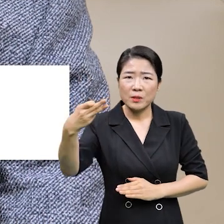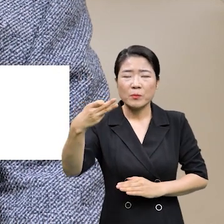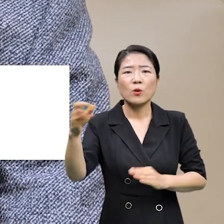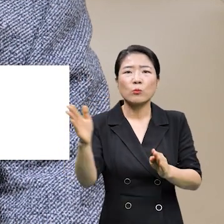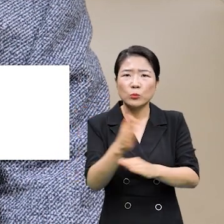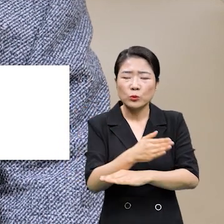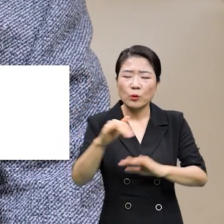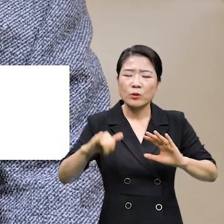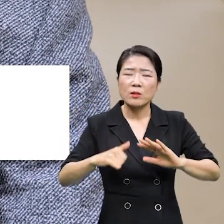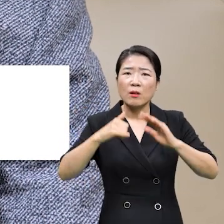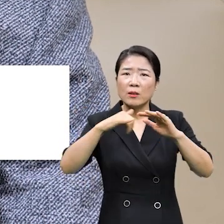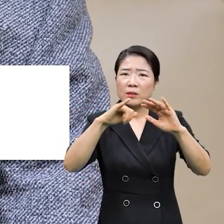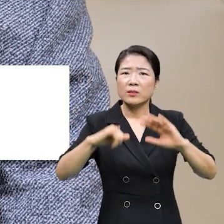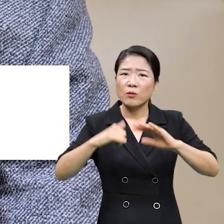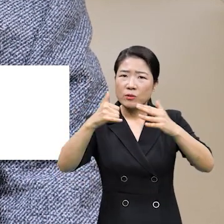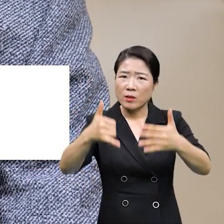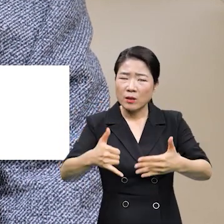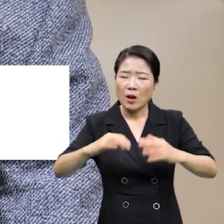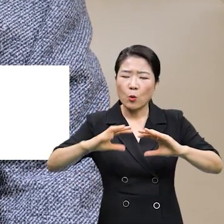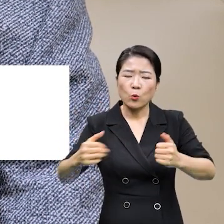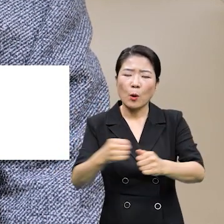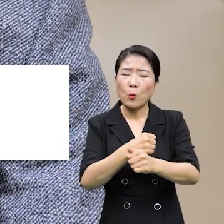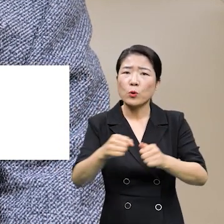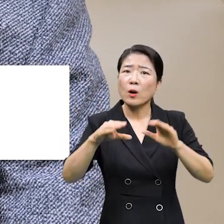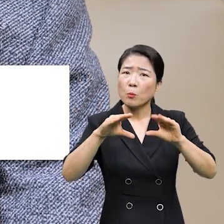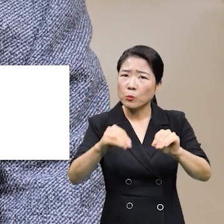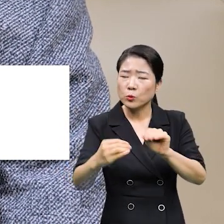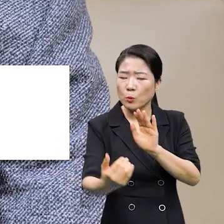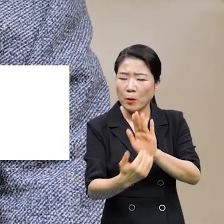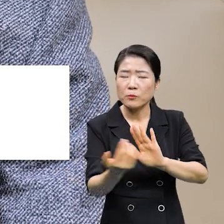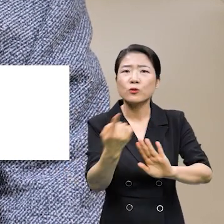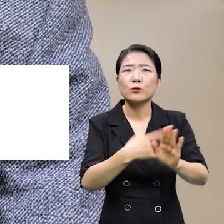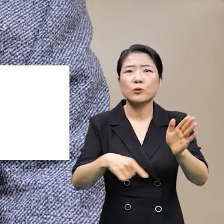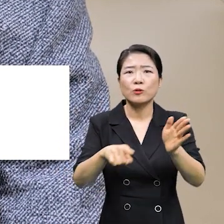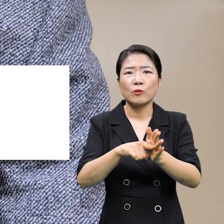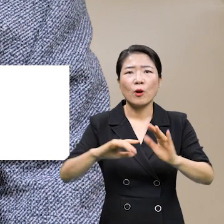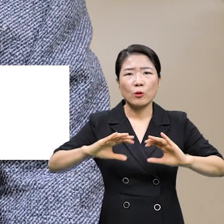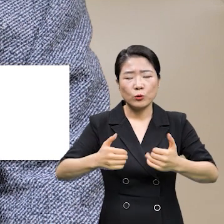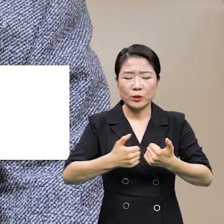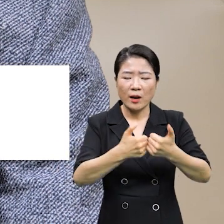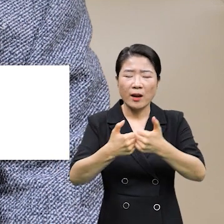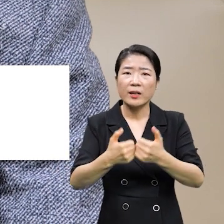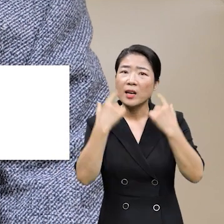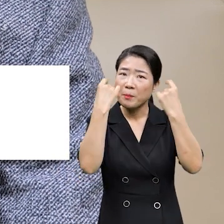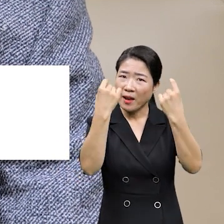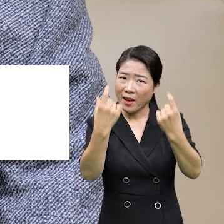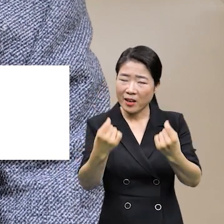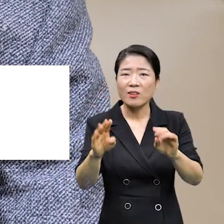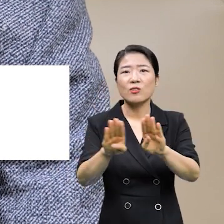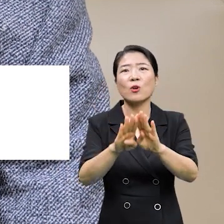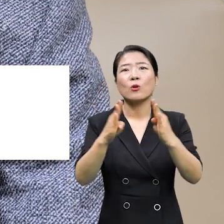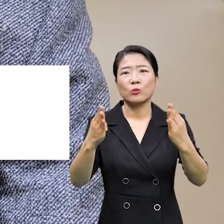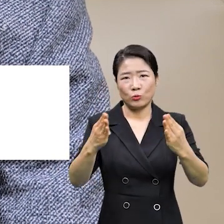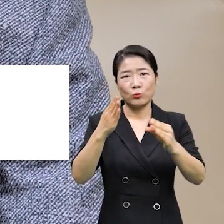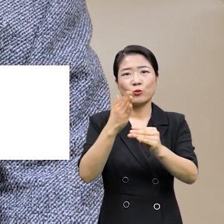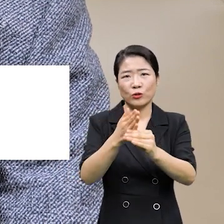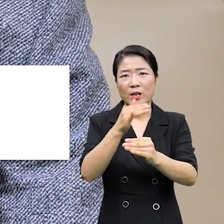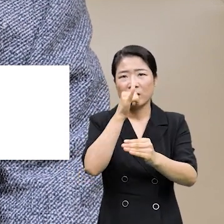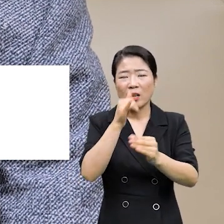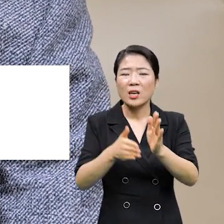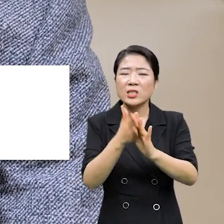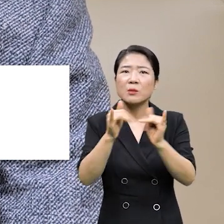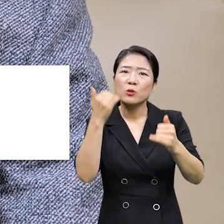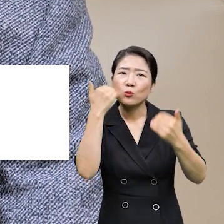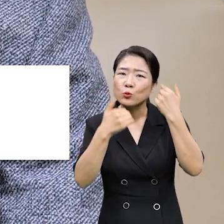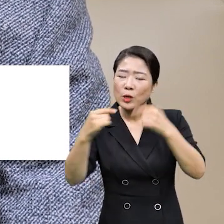2013년부터 전 세계의 국가폭력을 근절하고 예방하기 위한 국제회의를 해마다 개최하고 있는데요.